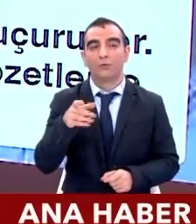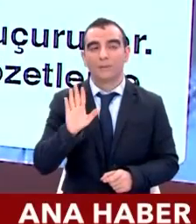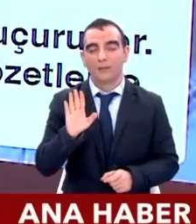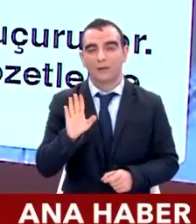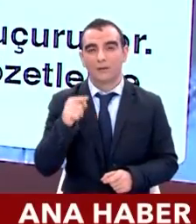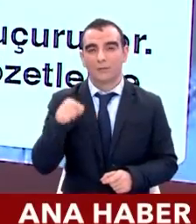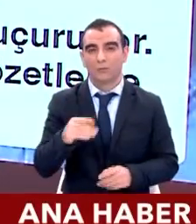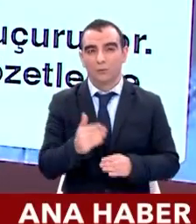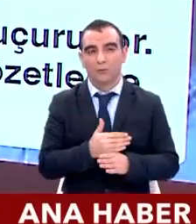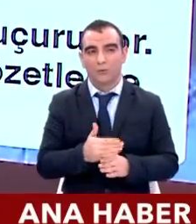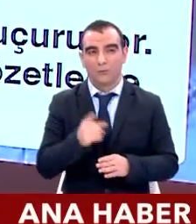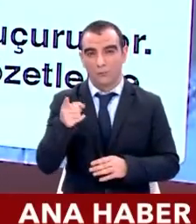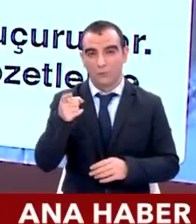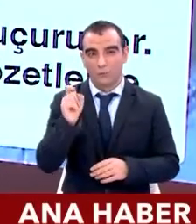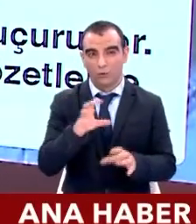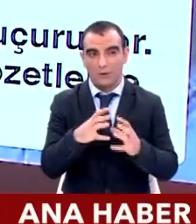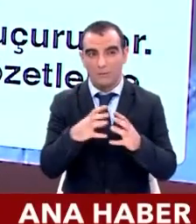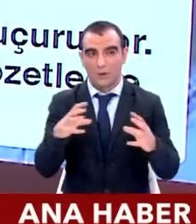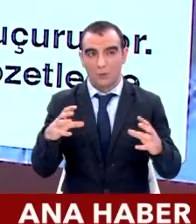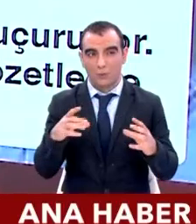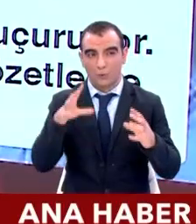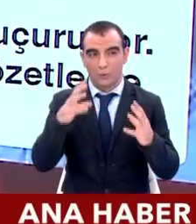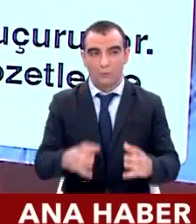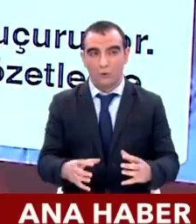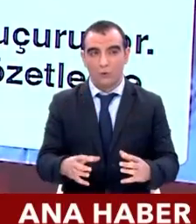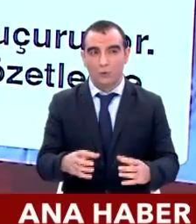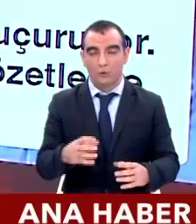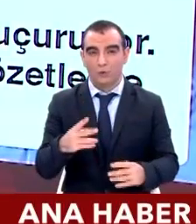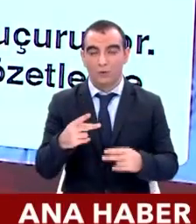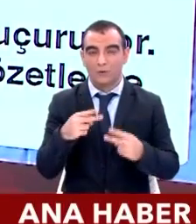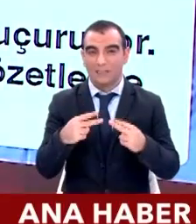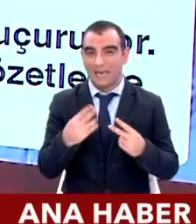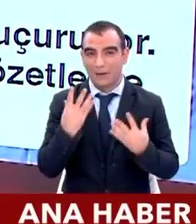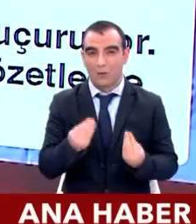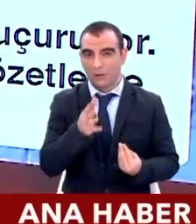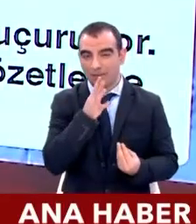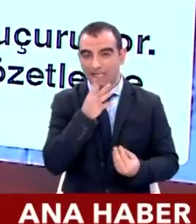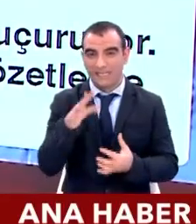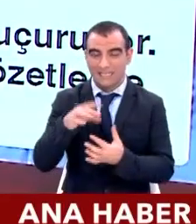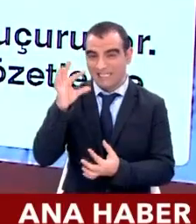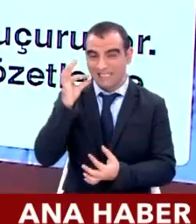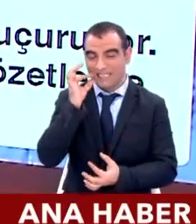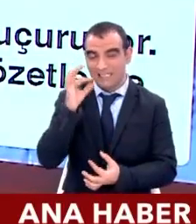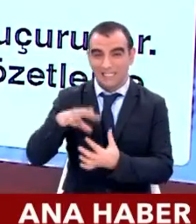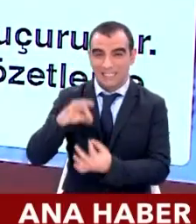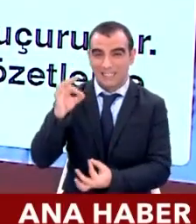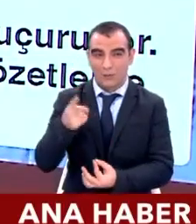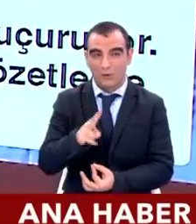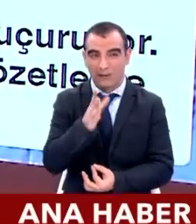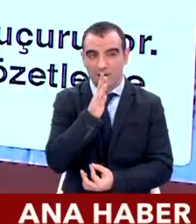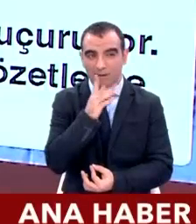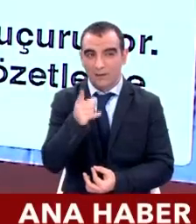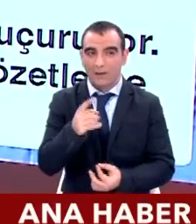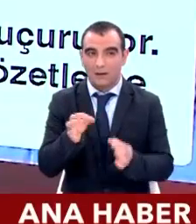çünkü vurursak Eğer o balonu balon düştüğü yere büyük zarar verebilir İnsanlar ölebilir o açıdan bekleyin dedi